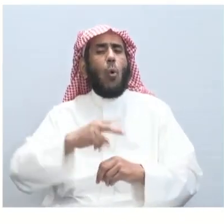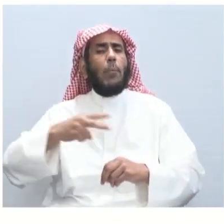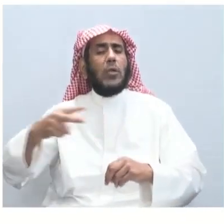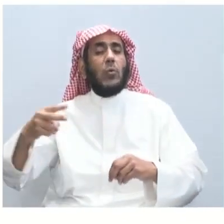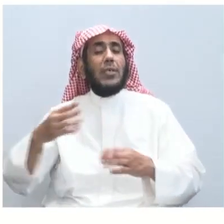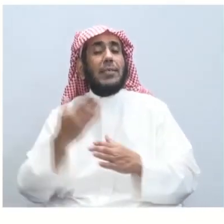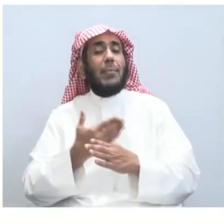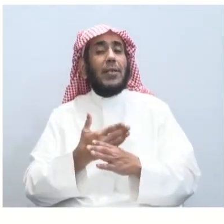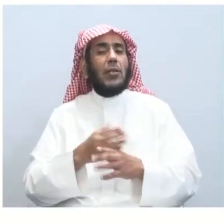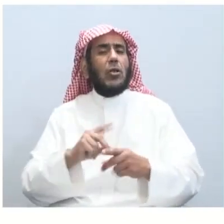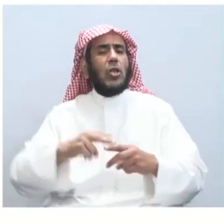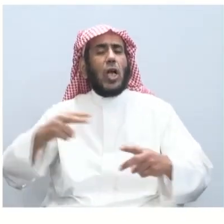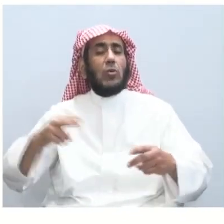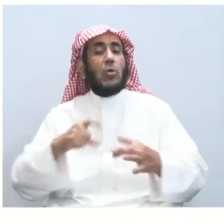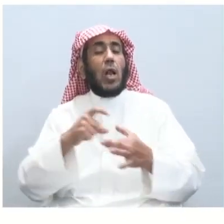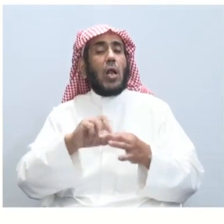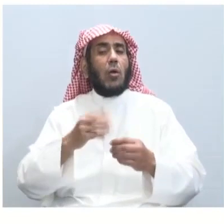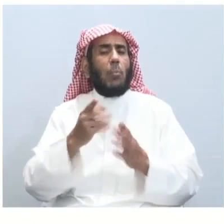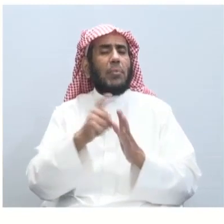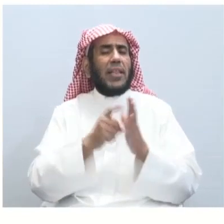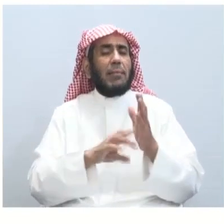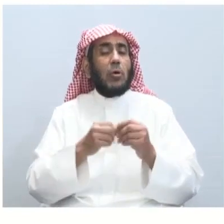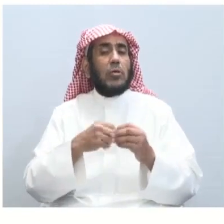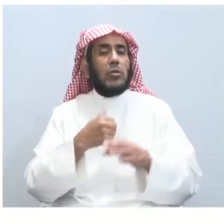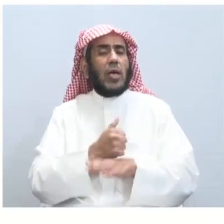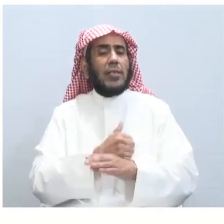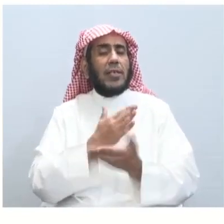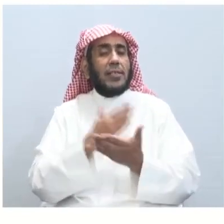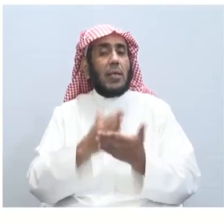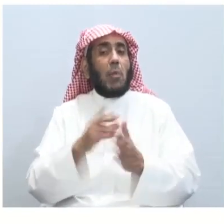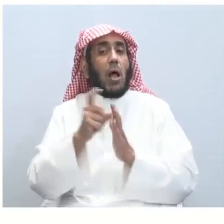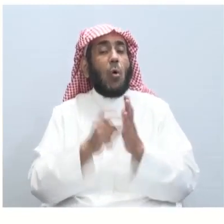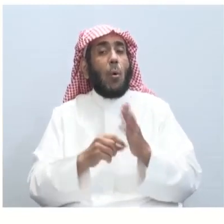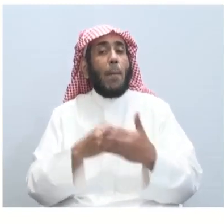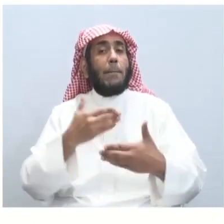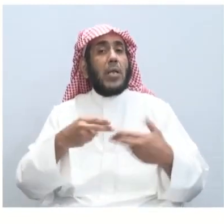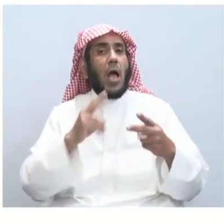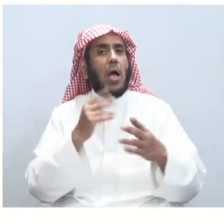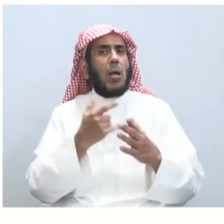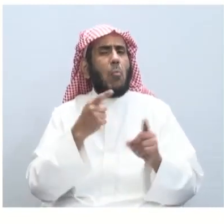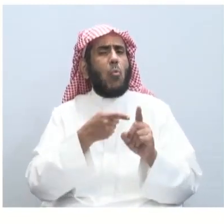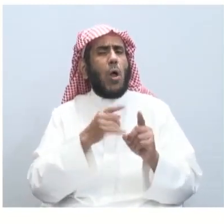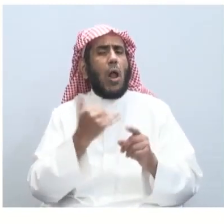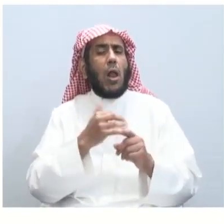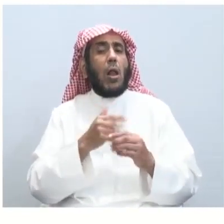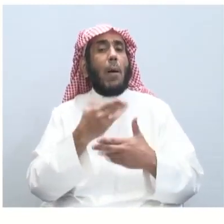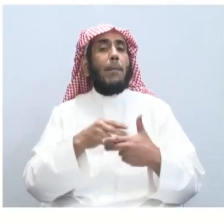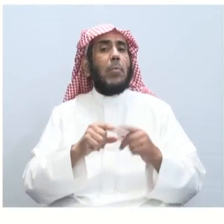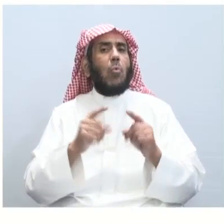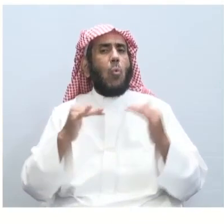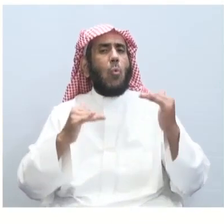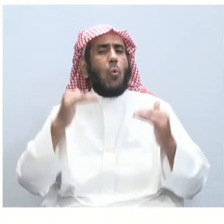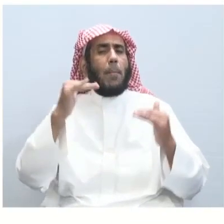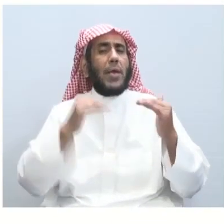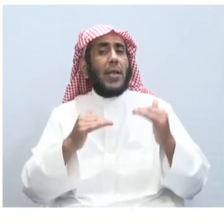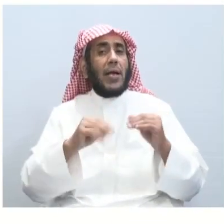لتنوع وتعدد العلاقات التي تقوم بتنظيمها وقد جرى تقسيم القانون بناء على معيار ماذا بناء على معيار صفه